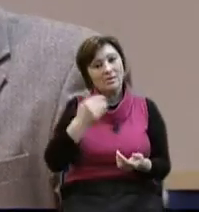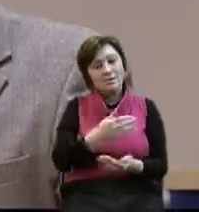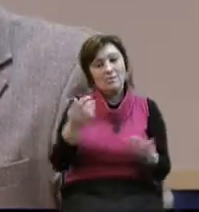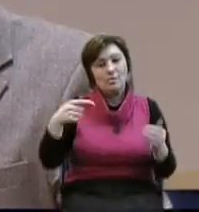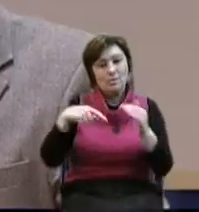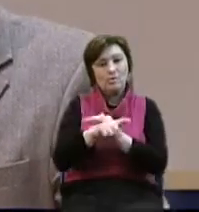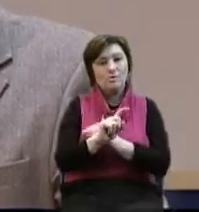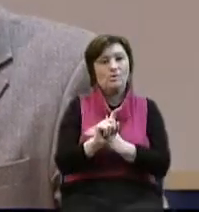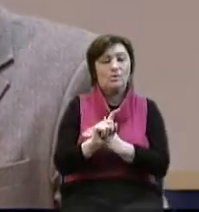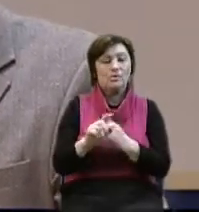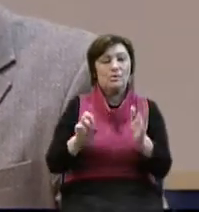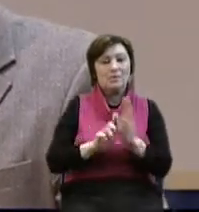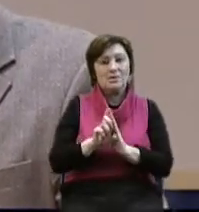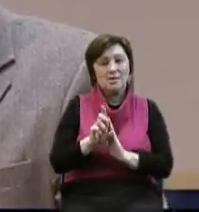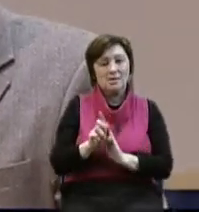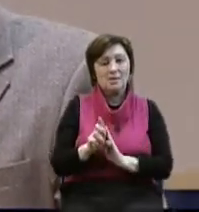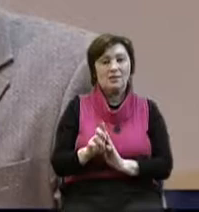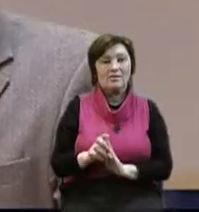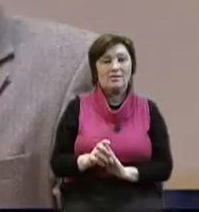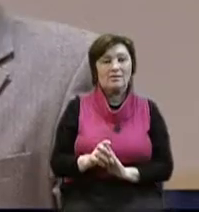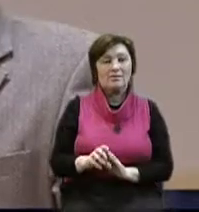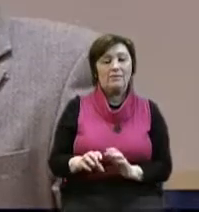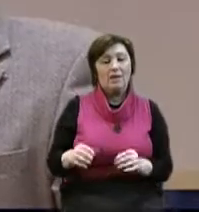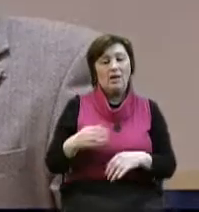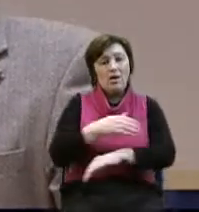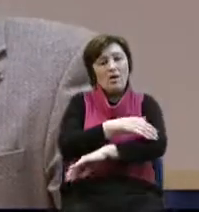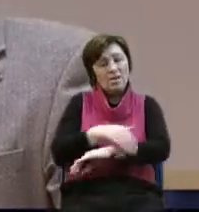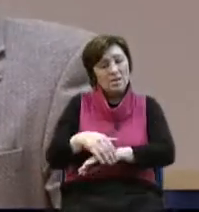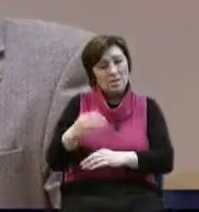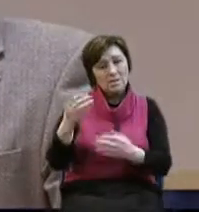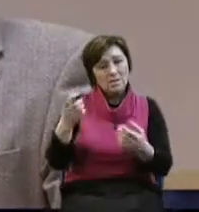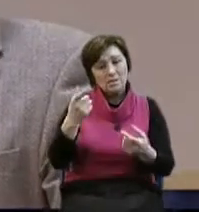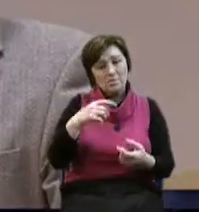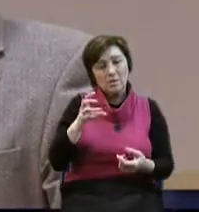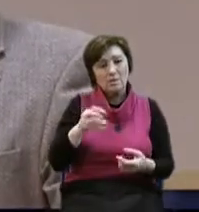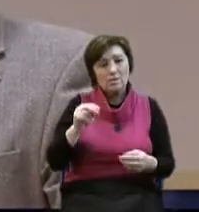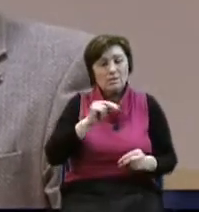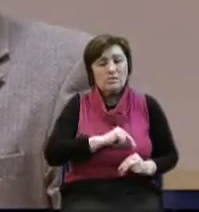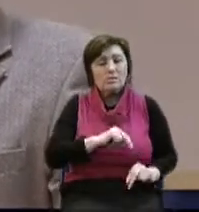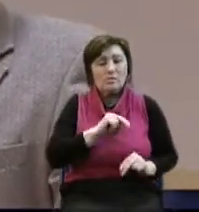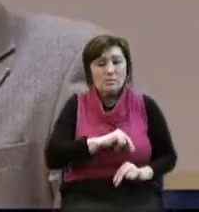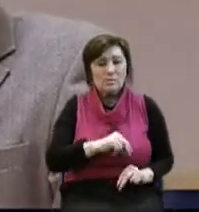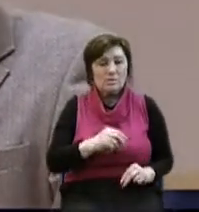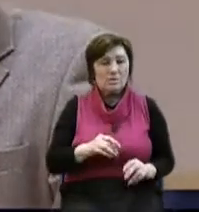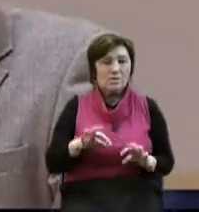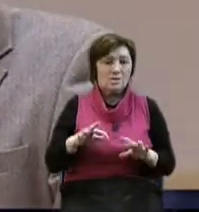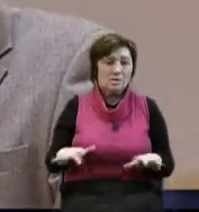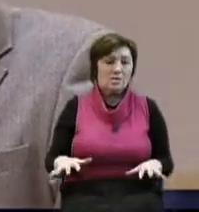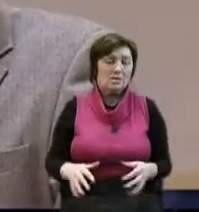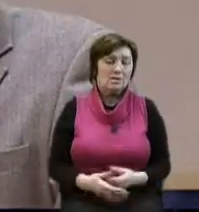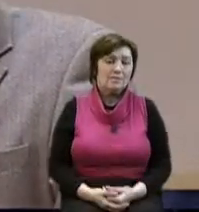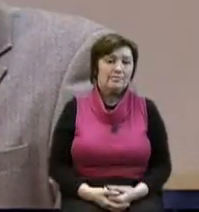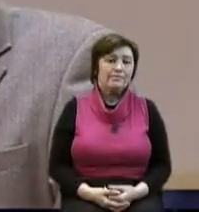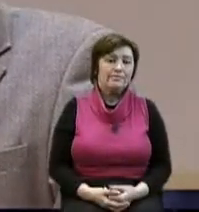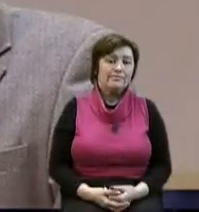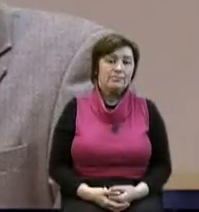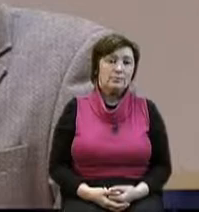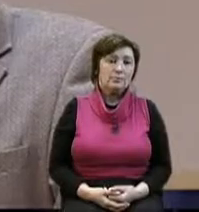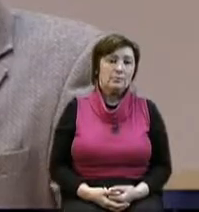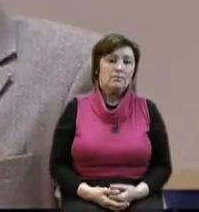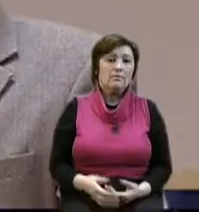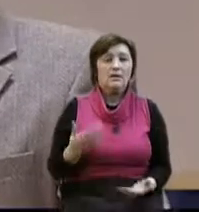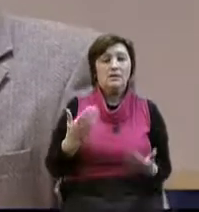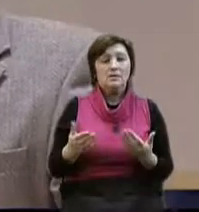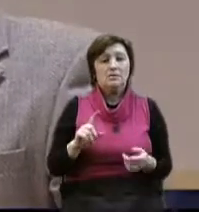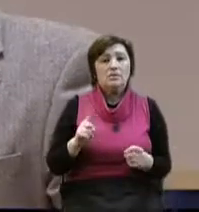уйдем с церкви, ограничить себя от каких-то физических нагрузок или физических дел. Но если что-то